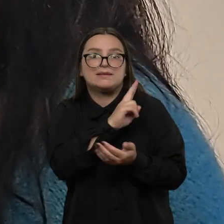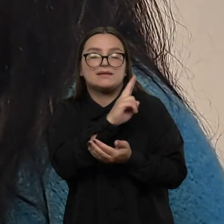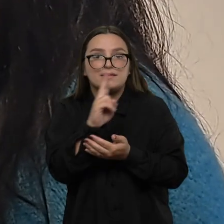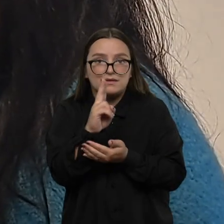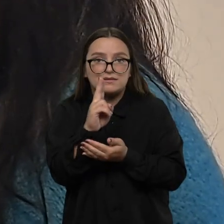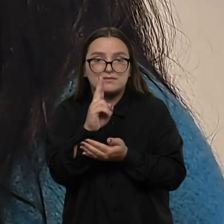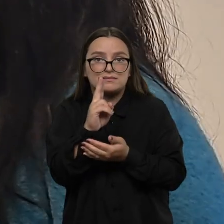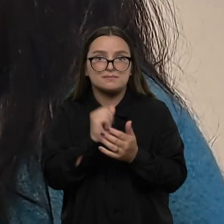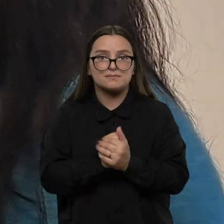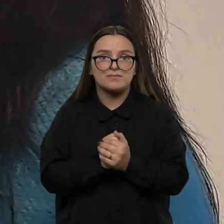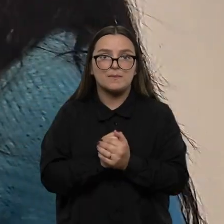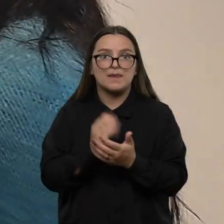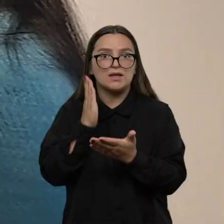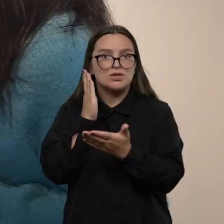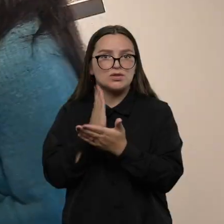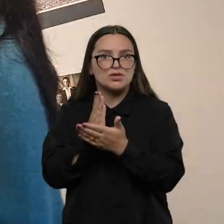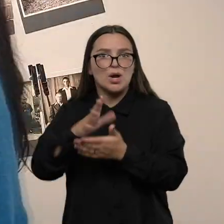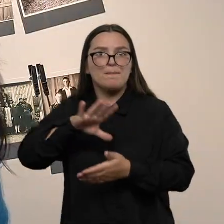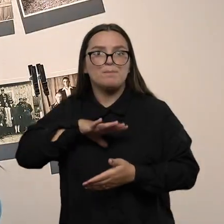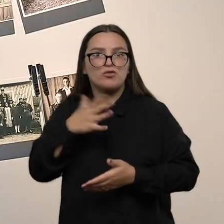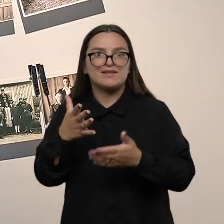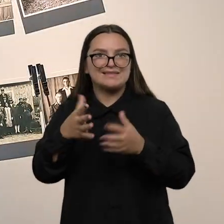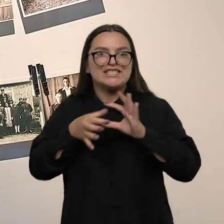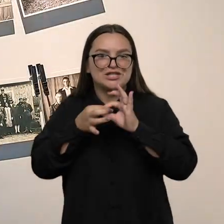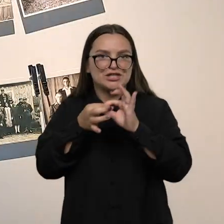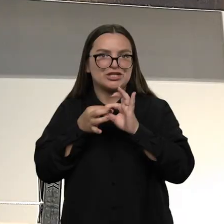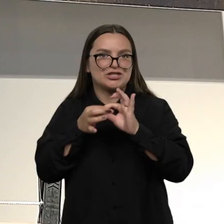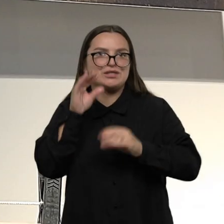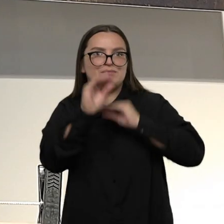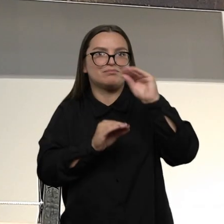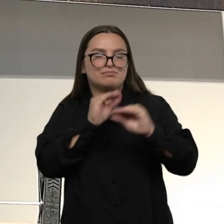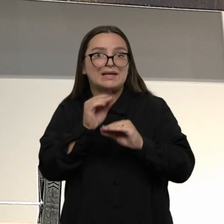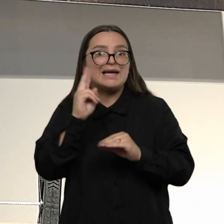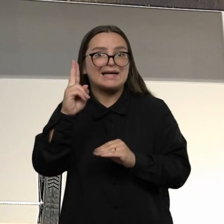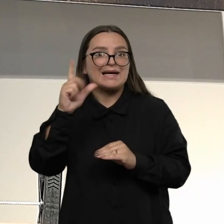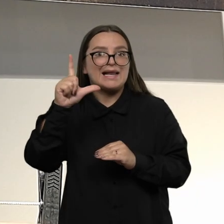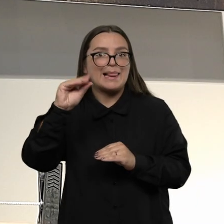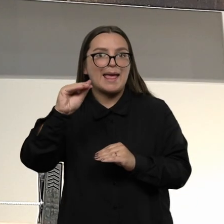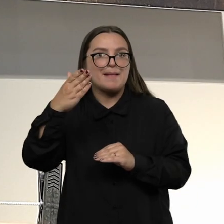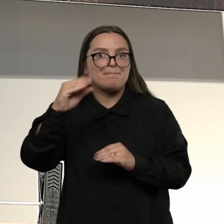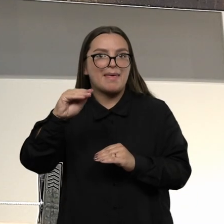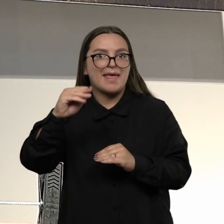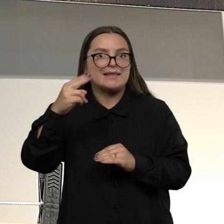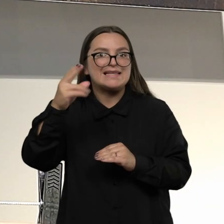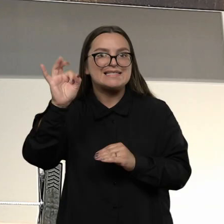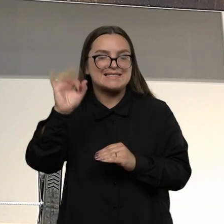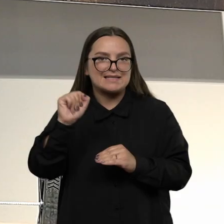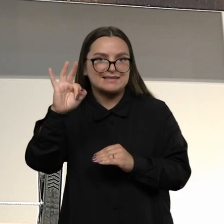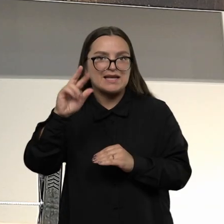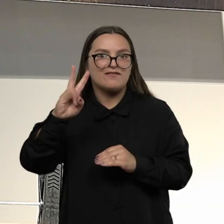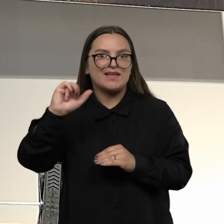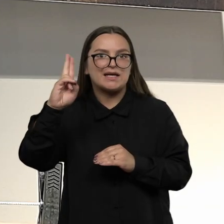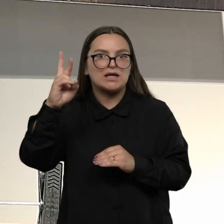partizanų puolimų, tai tuo metu buvęs ryšininkas Klemensas Vikruolis, kuris